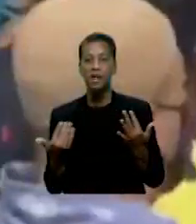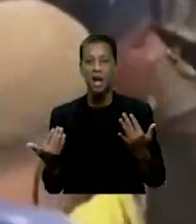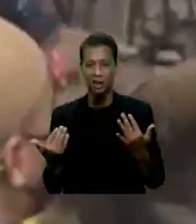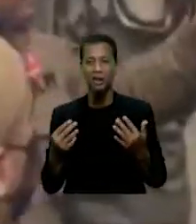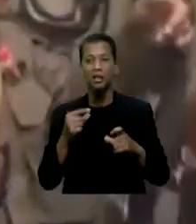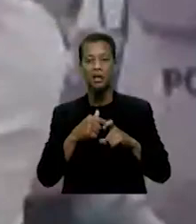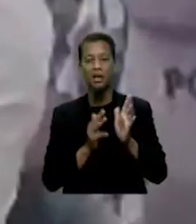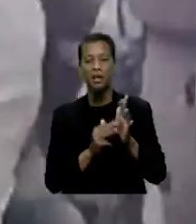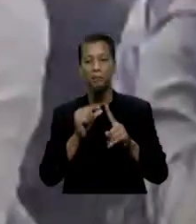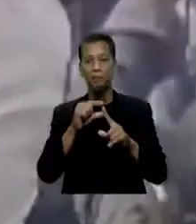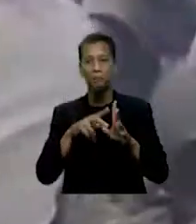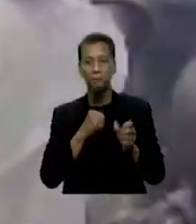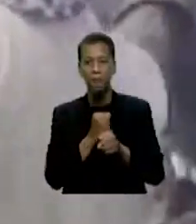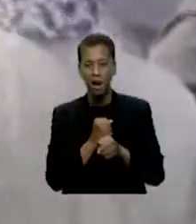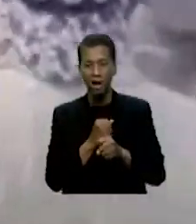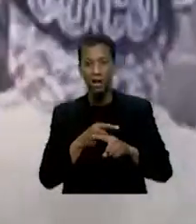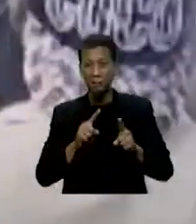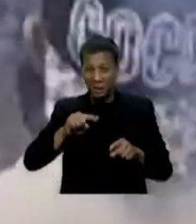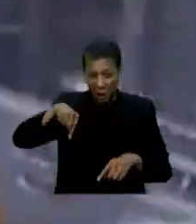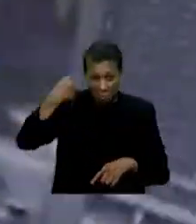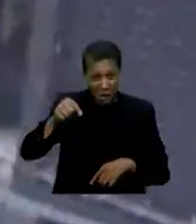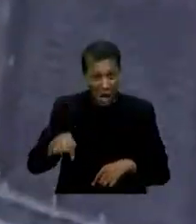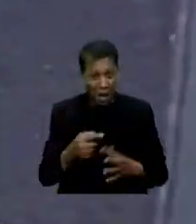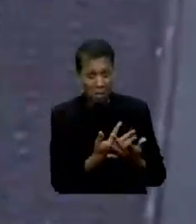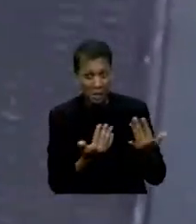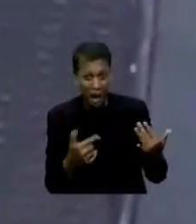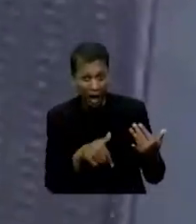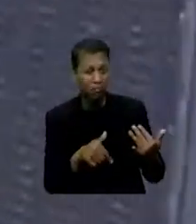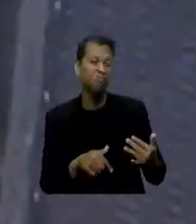titik kampung tua. Namun hingga saat ini masyarakat masih menolak rencana